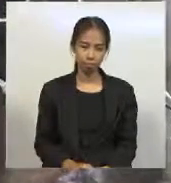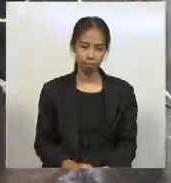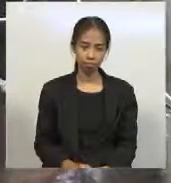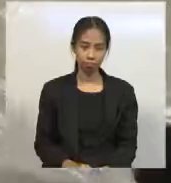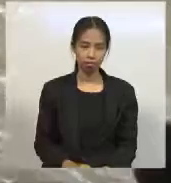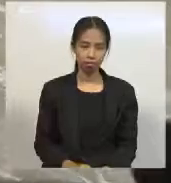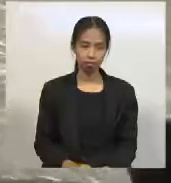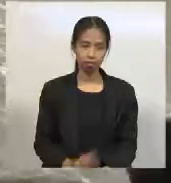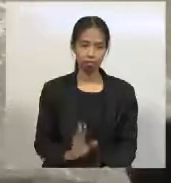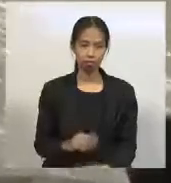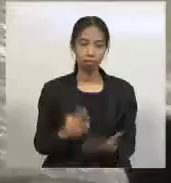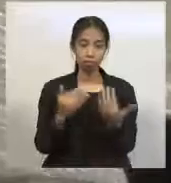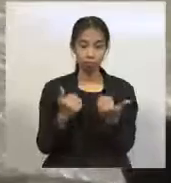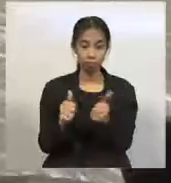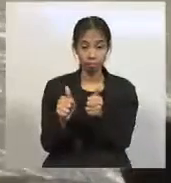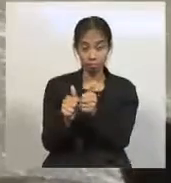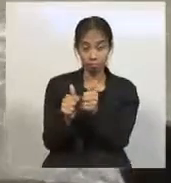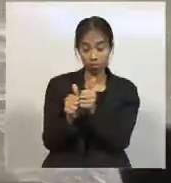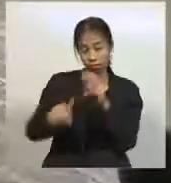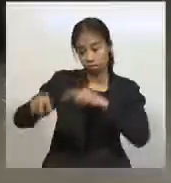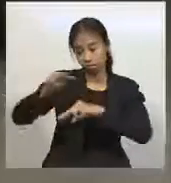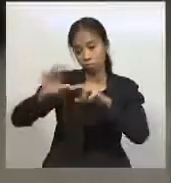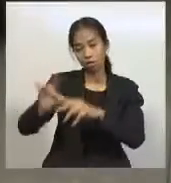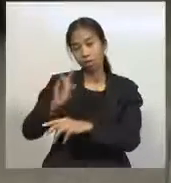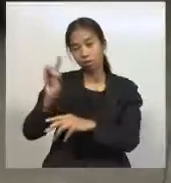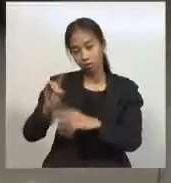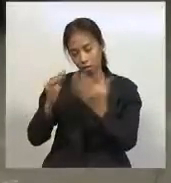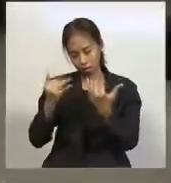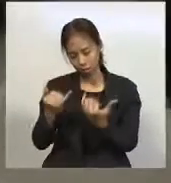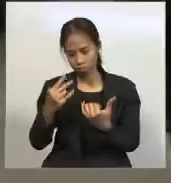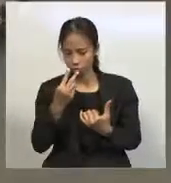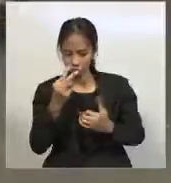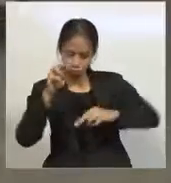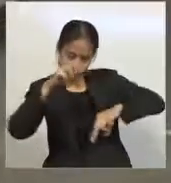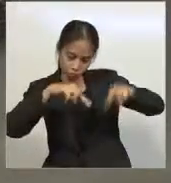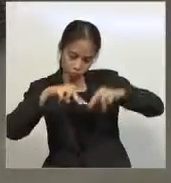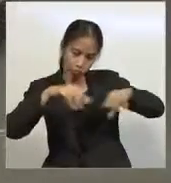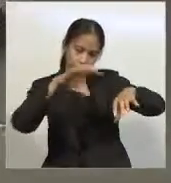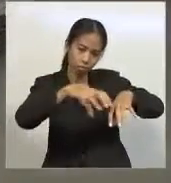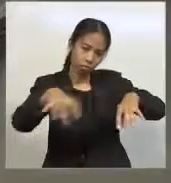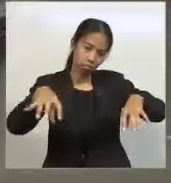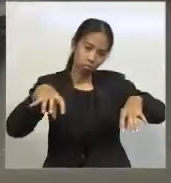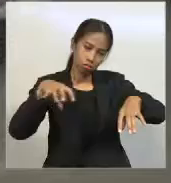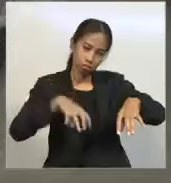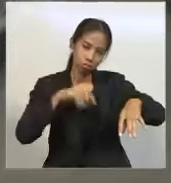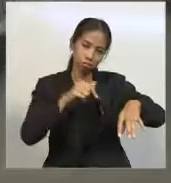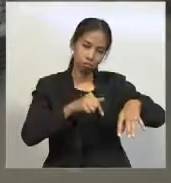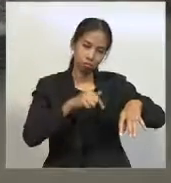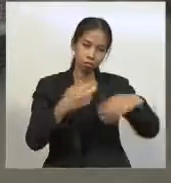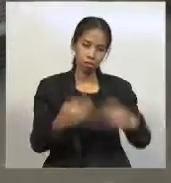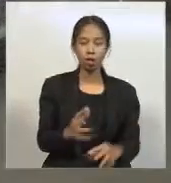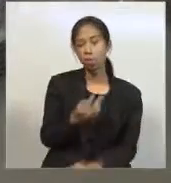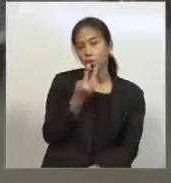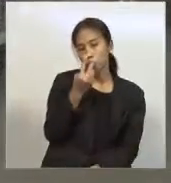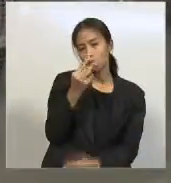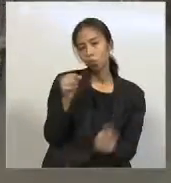ทางด้านรองอธิบดีกรมอุทยานแห่งชาติสัตว์ป่าและพันธุ์พืชก็เข้าไปสำรวจพื้นที่บริเวณพระเนียดช้างที่อุทยานแห่งชา